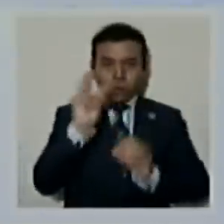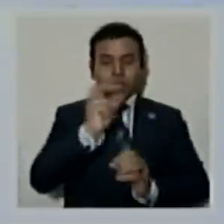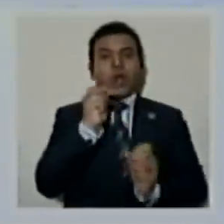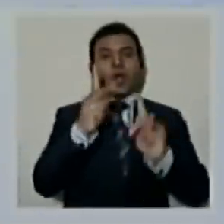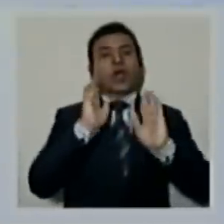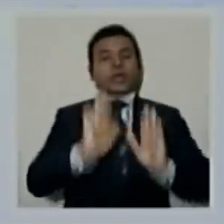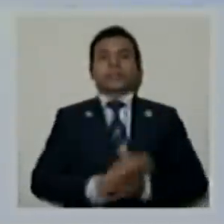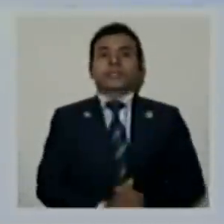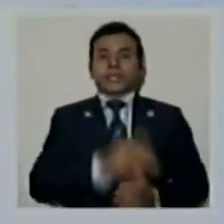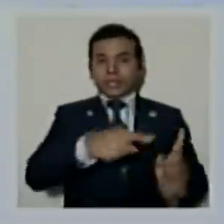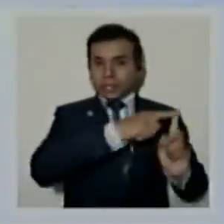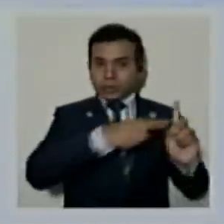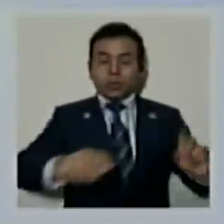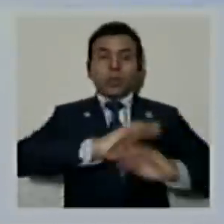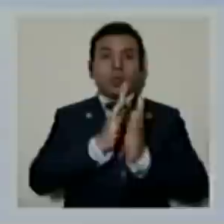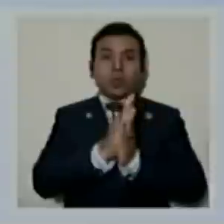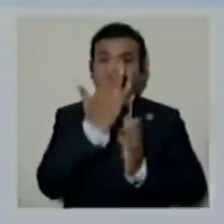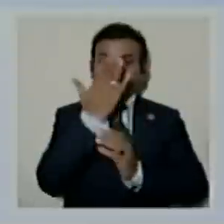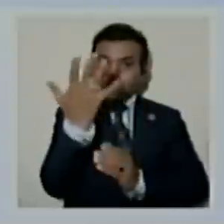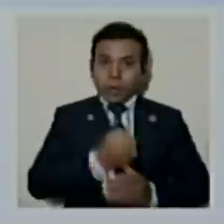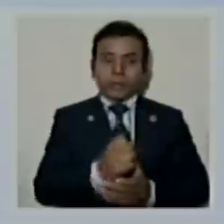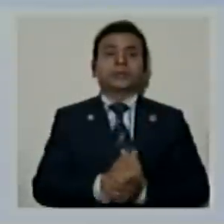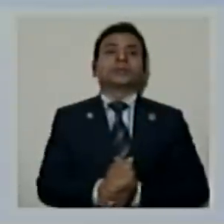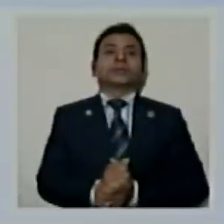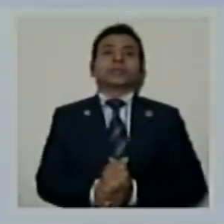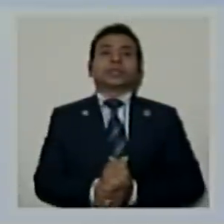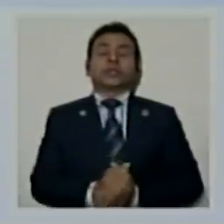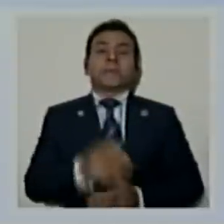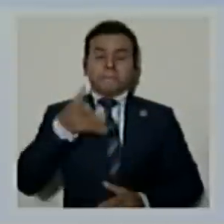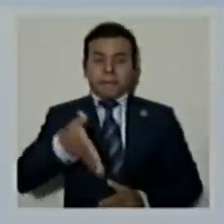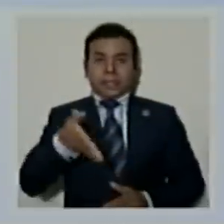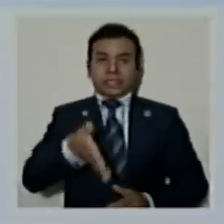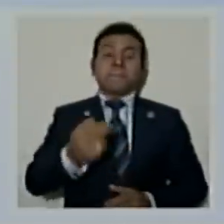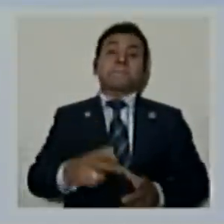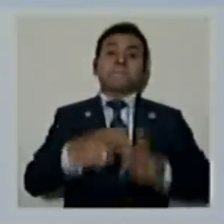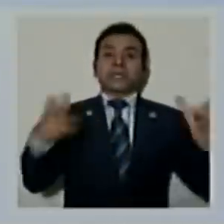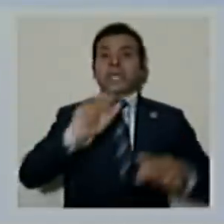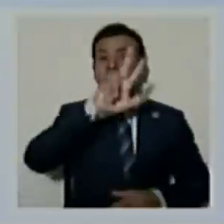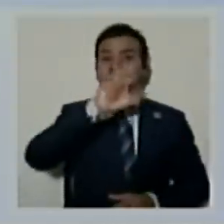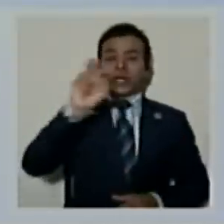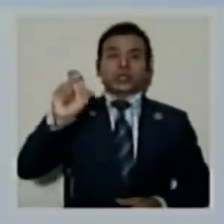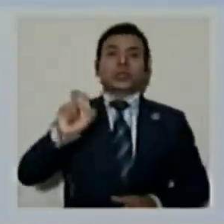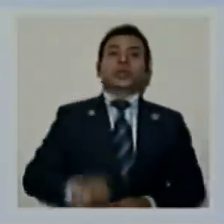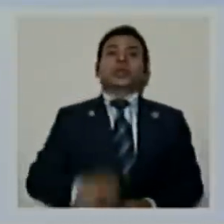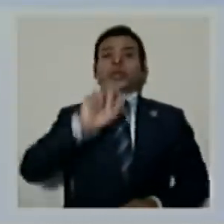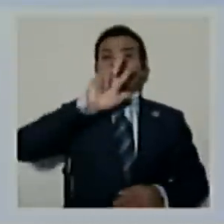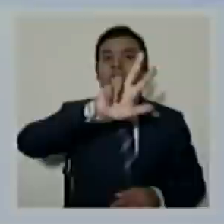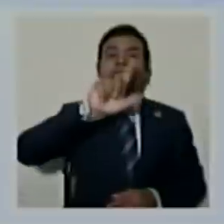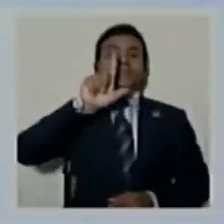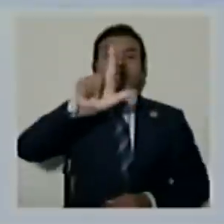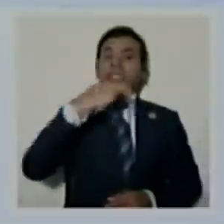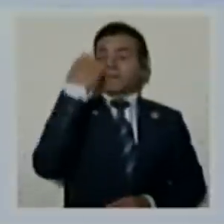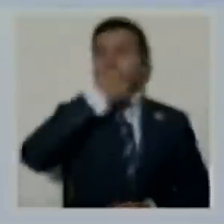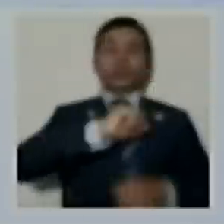পর্যন্ত চলমান আছে এবং এই 36টি ল্যাবেই এই পরীক্ষাগুলো সম্পন্ন হয়েছে। এই পরীক্ষা সম্পন্নের মধ্যে আমাদের শনাক্ত হয়েছে